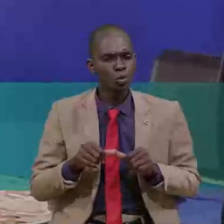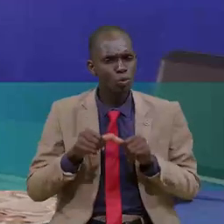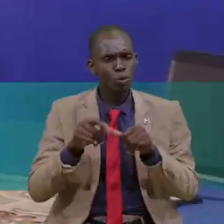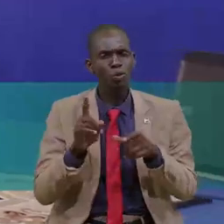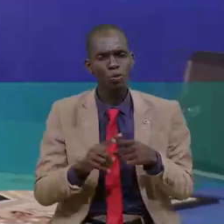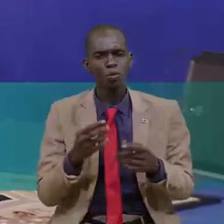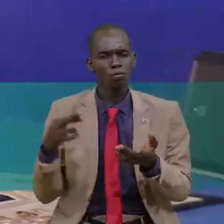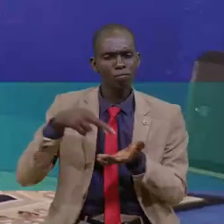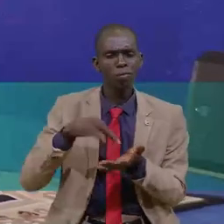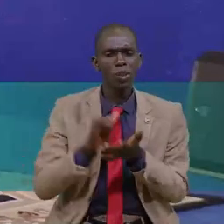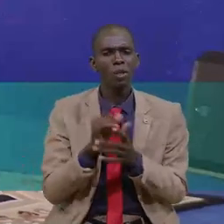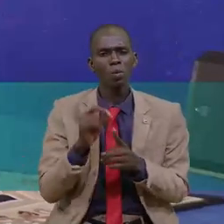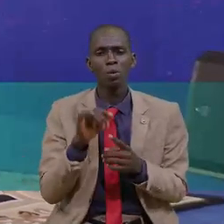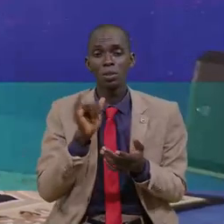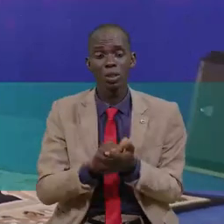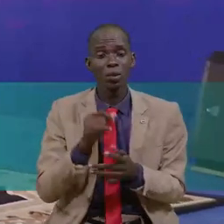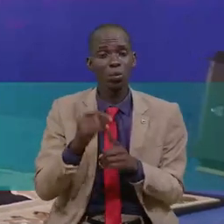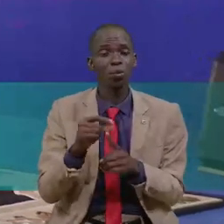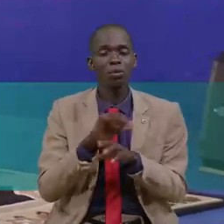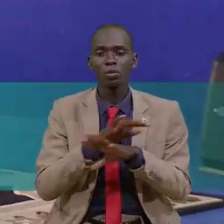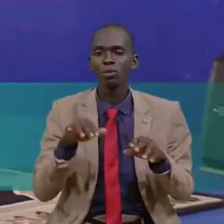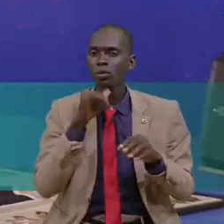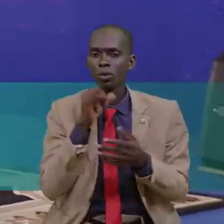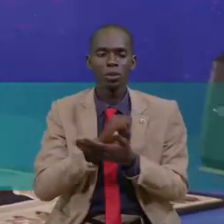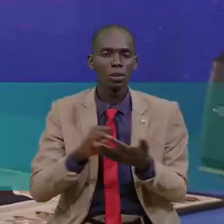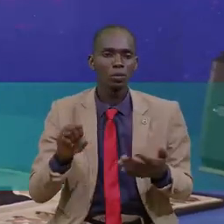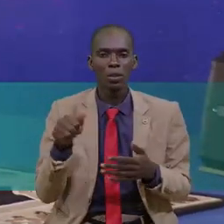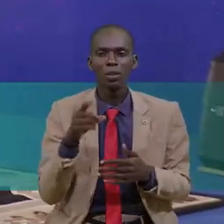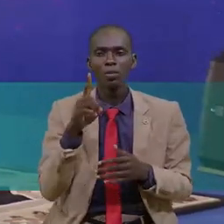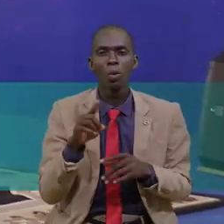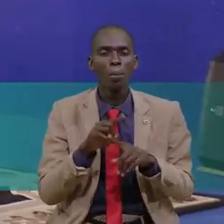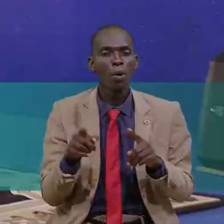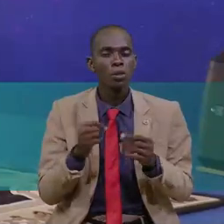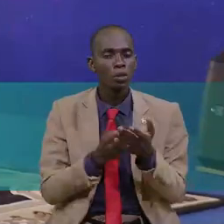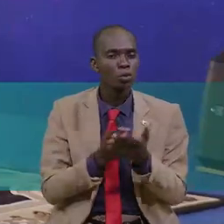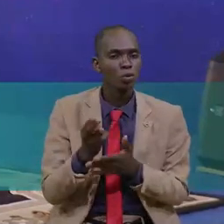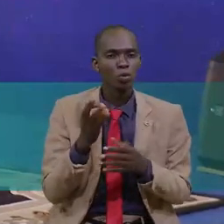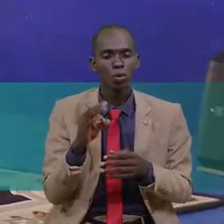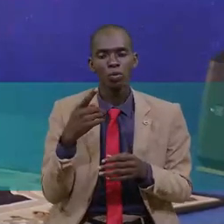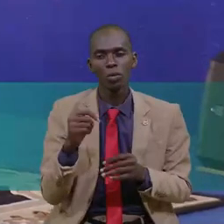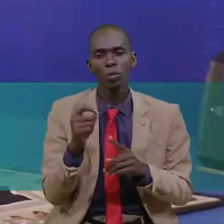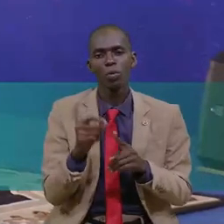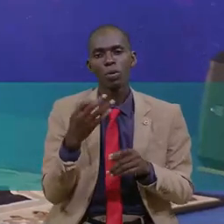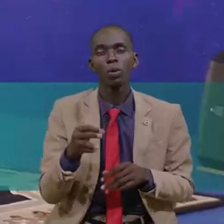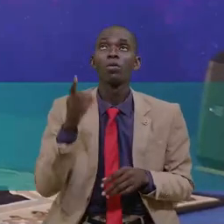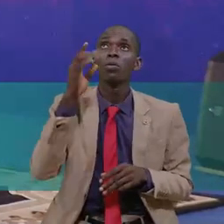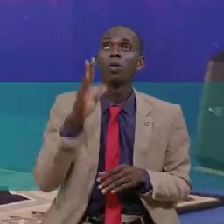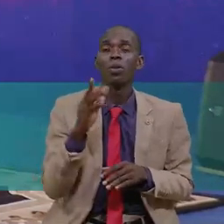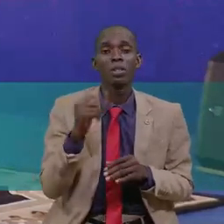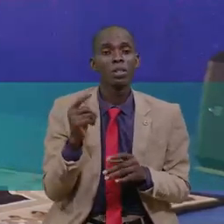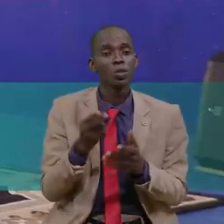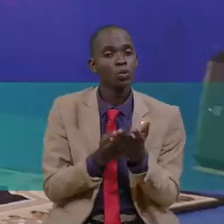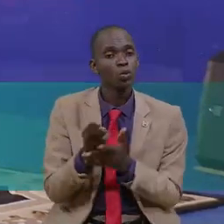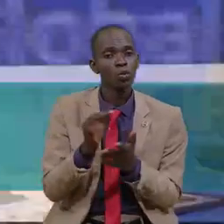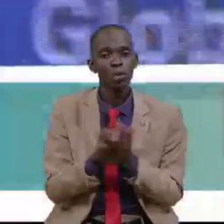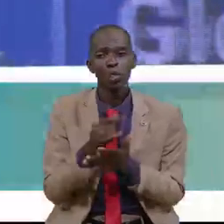Et tu continues à répondre. Ça ne sanctifie personne. Mais la vérité de la parole de Dieu, la